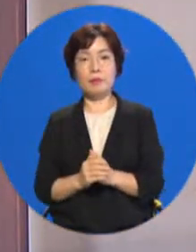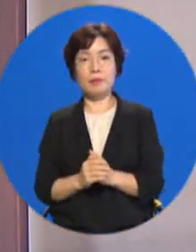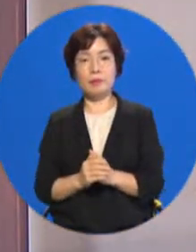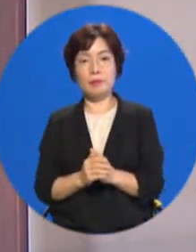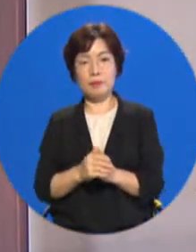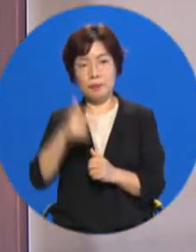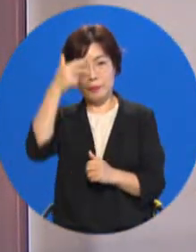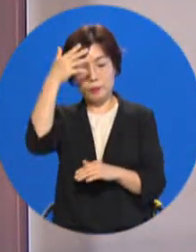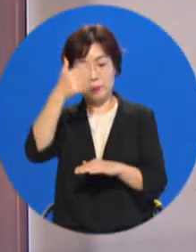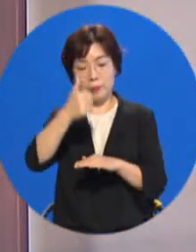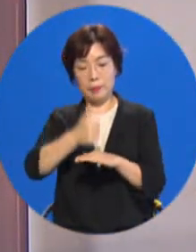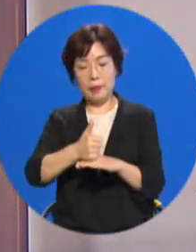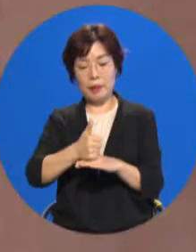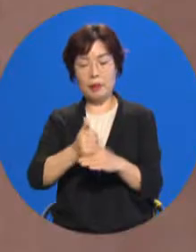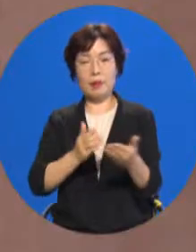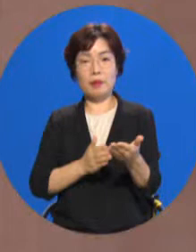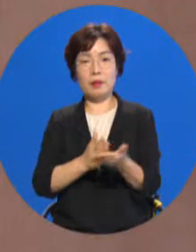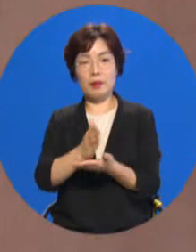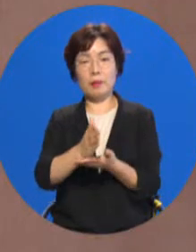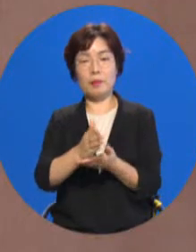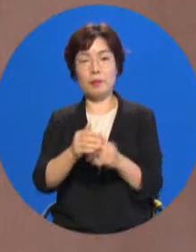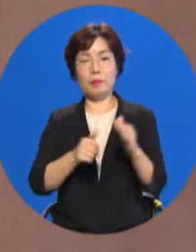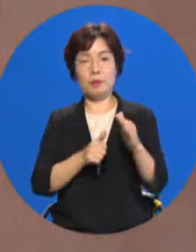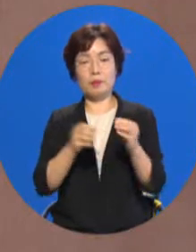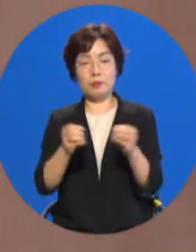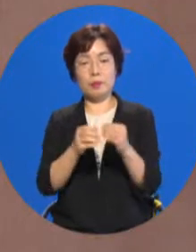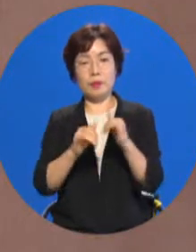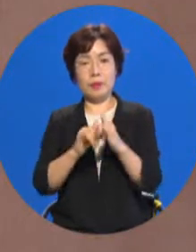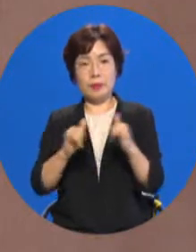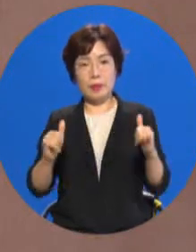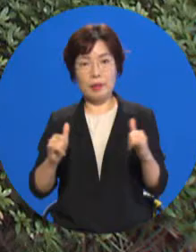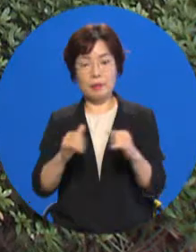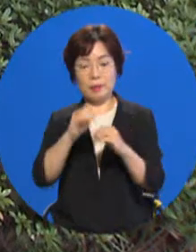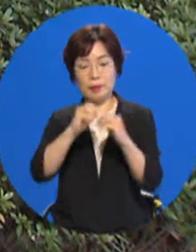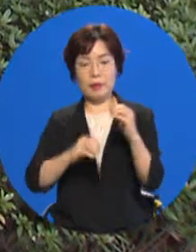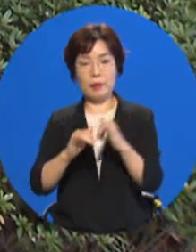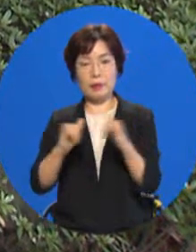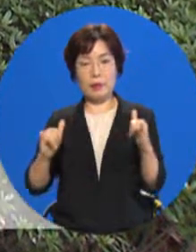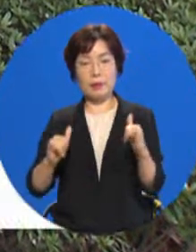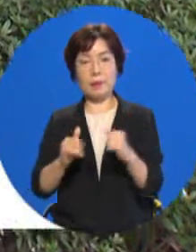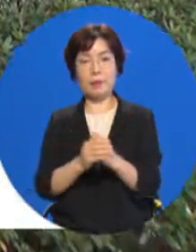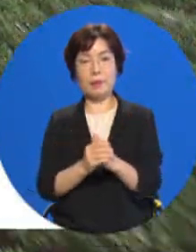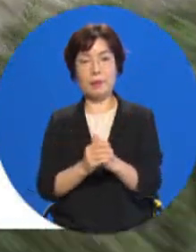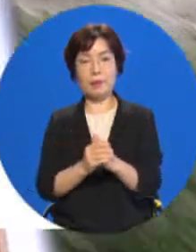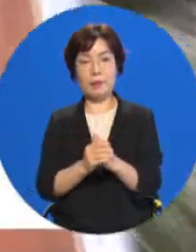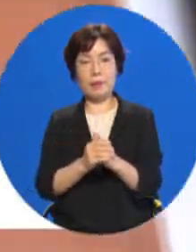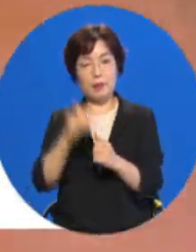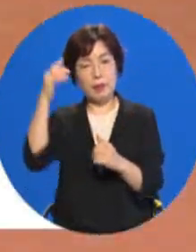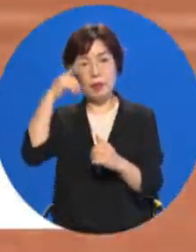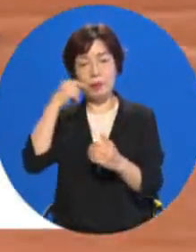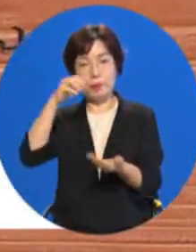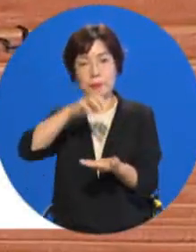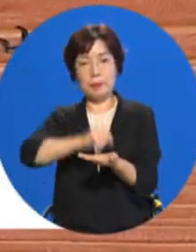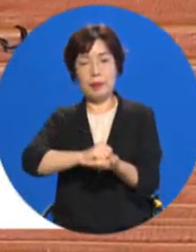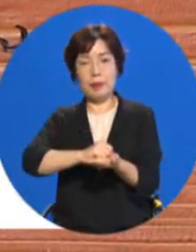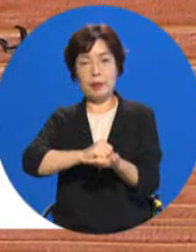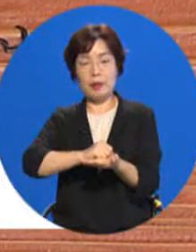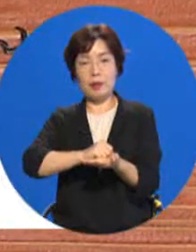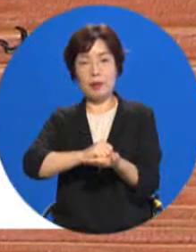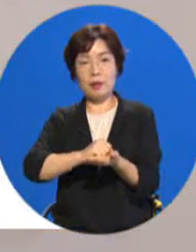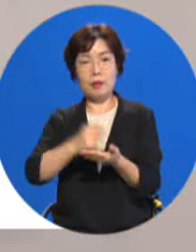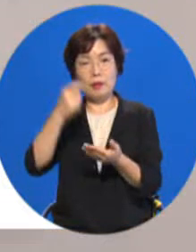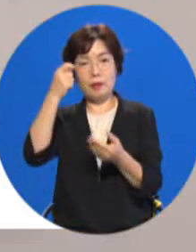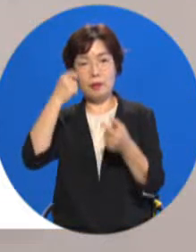구한말 우리나라의 대표 문장가이자 역사가였던 매천 황현 선생. 경술국체의 비통함을 절명시에 담은 뒤